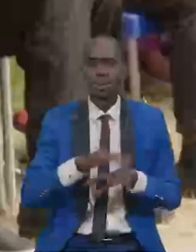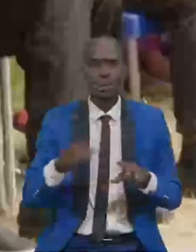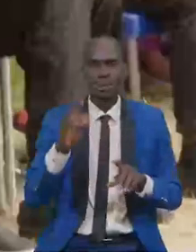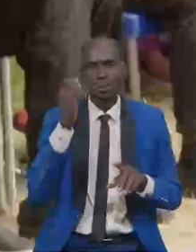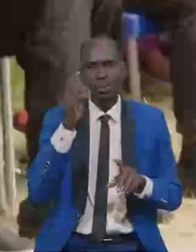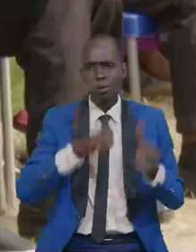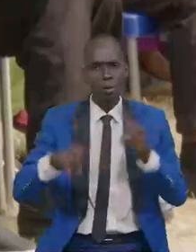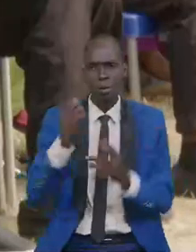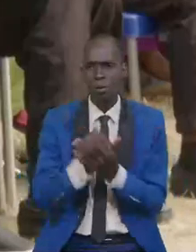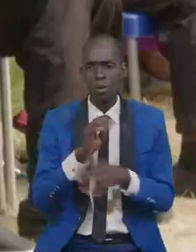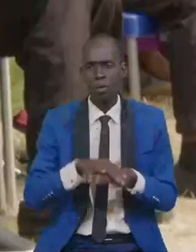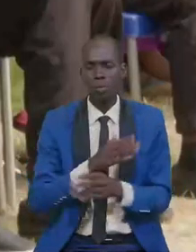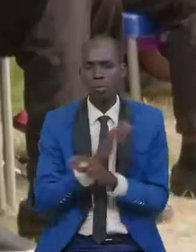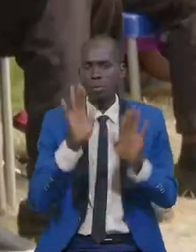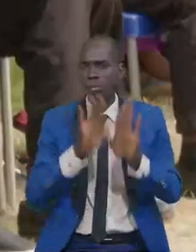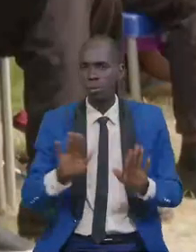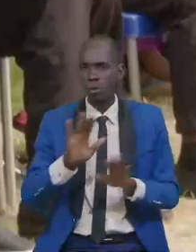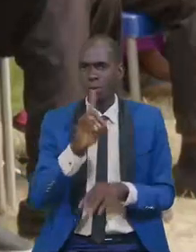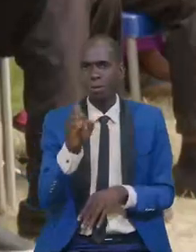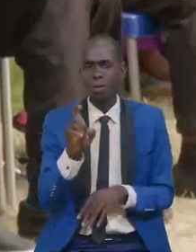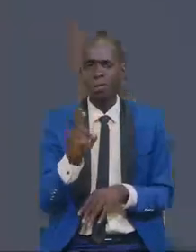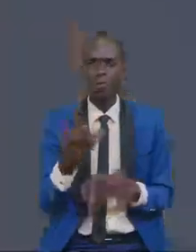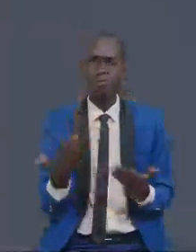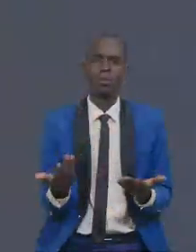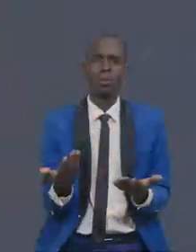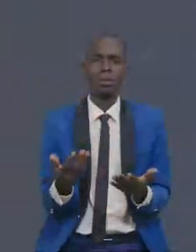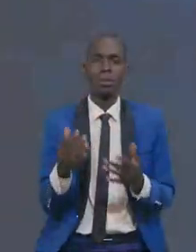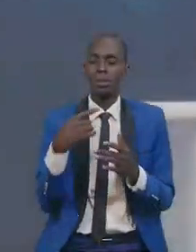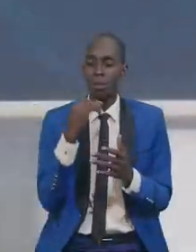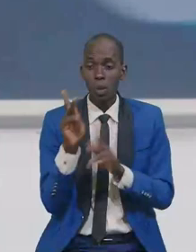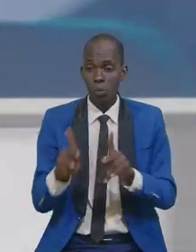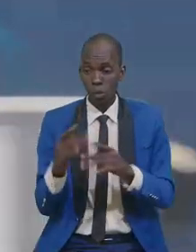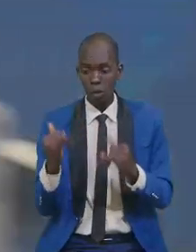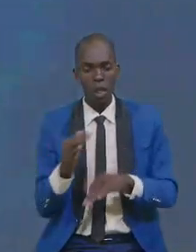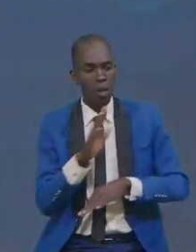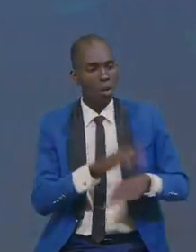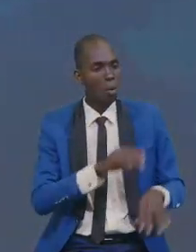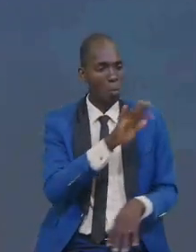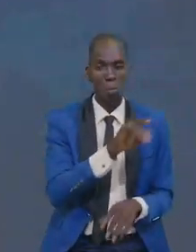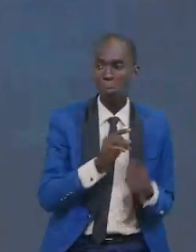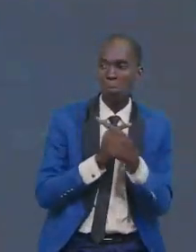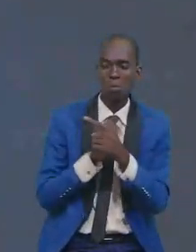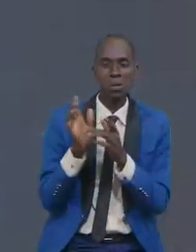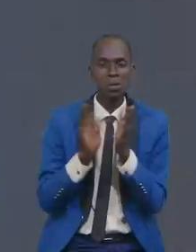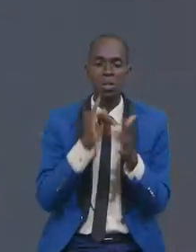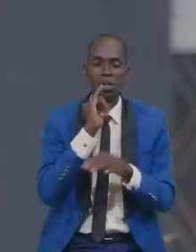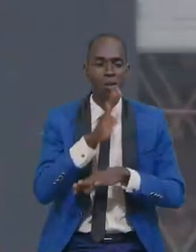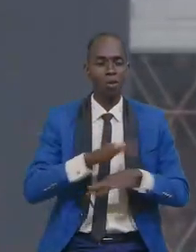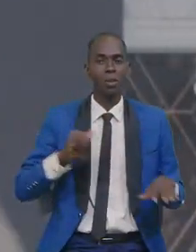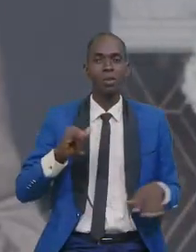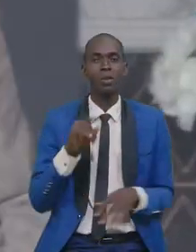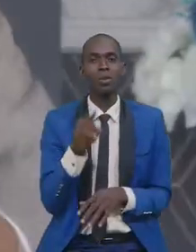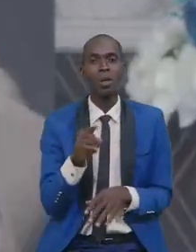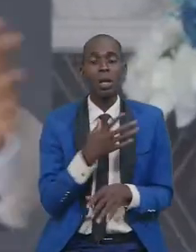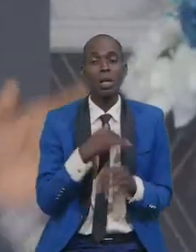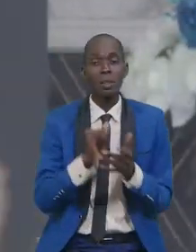le dimanche matin, hein? Et ils ont dit, ils t'appellent, et il se leva, il